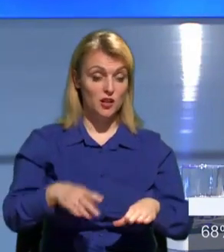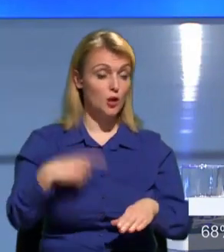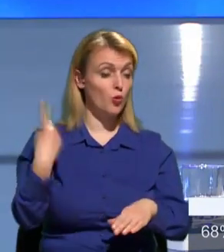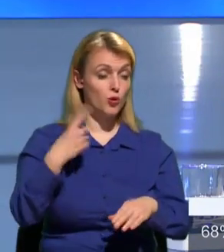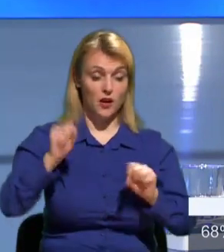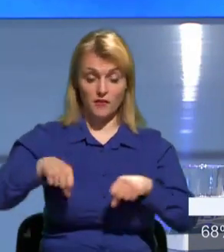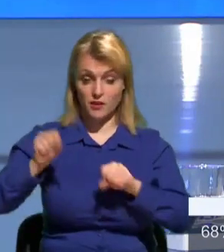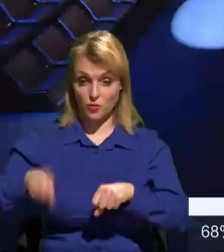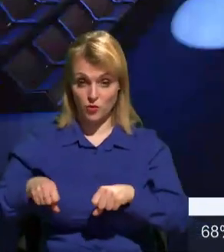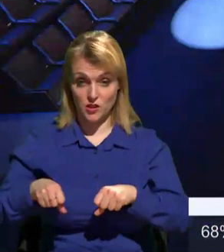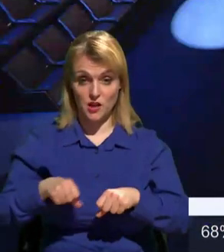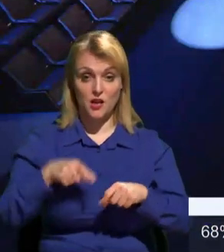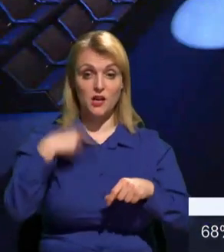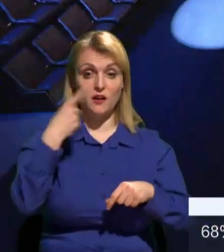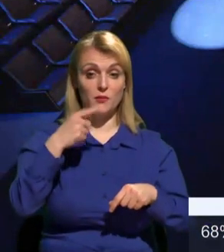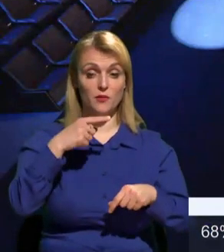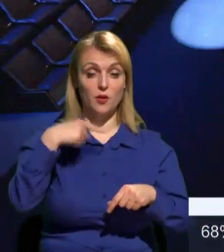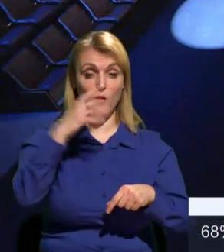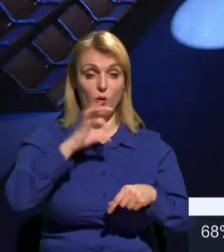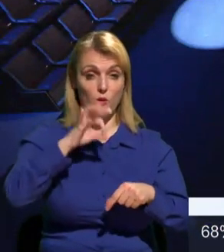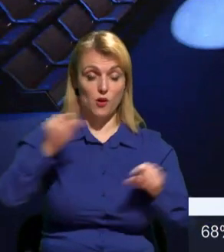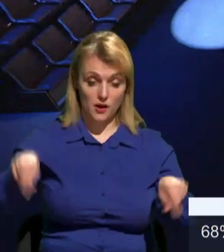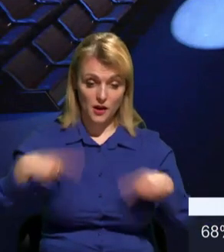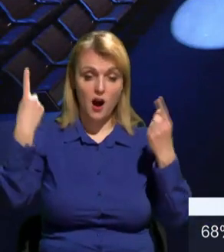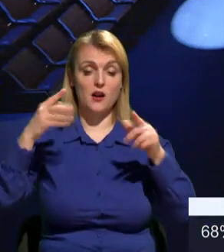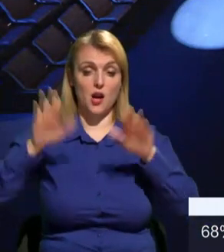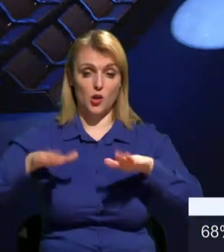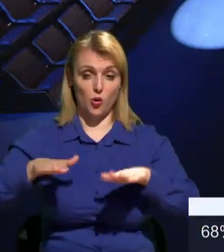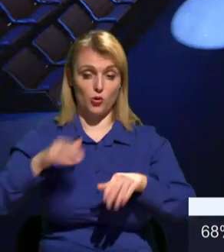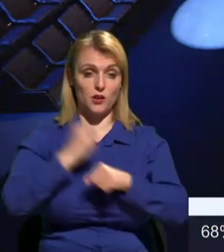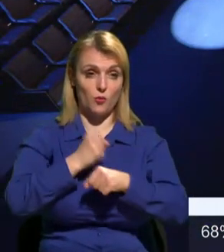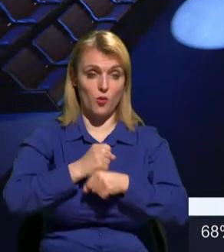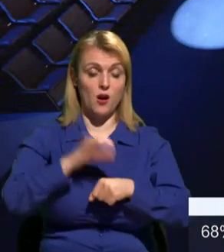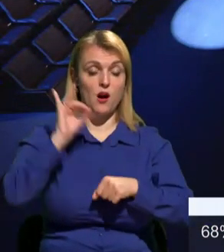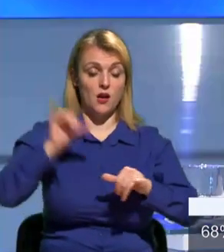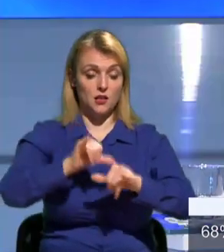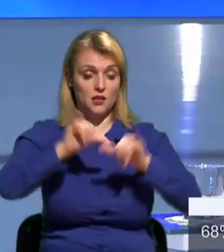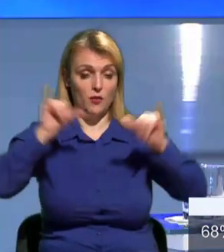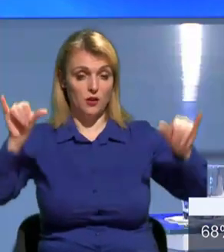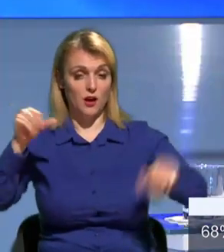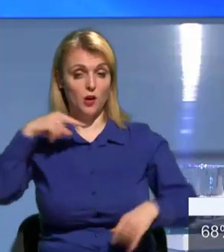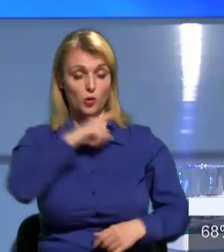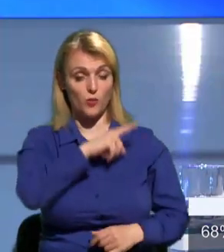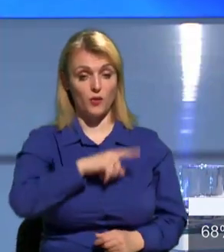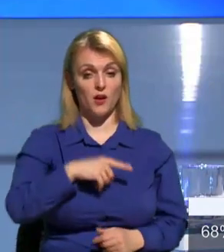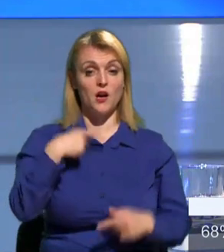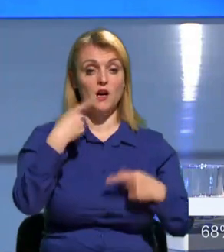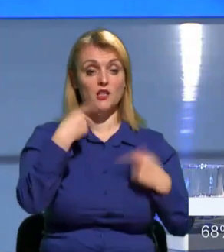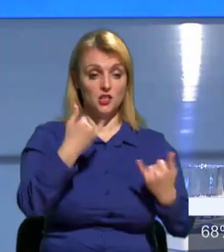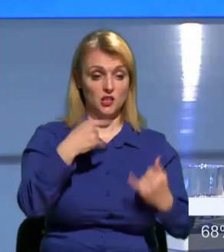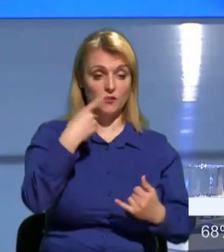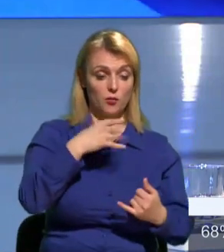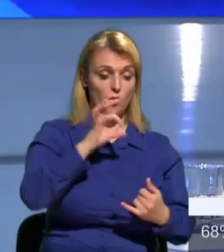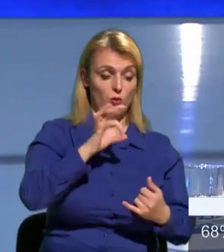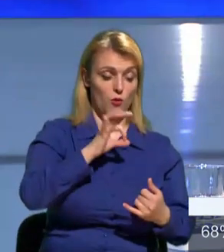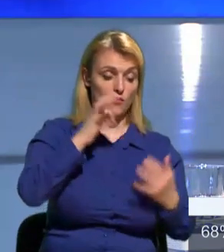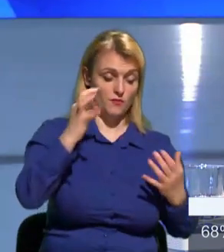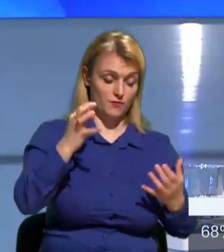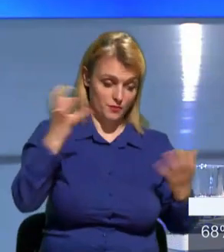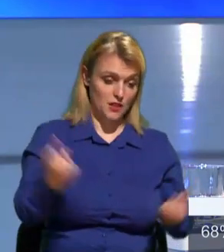posibilă. Este vorba de crearea locurilor de muncă și dezvoltarea economiei. Aici trebuie să punem accentul și pe susținerea producătorilor